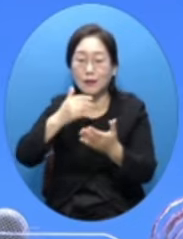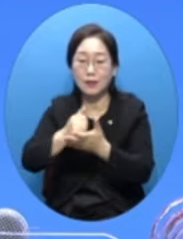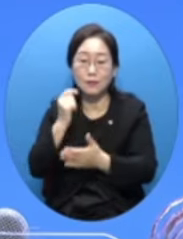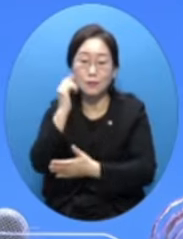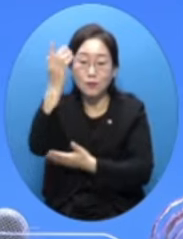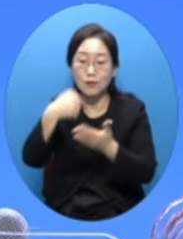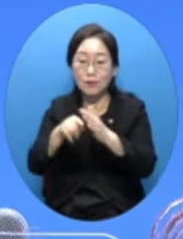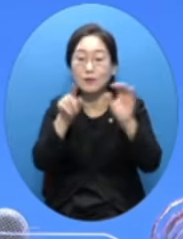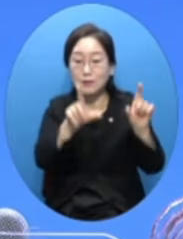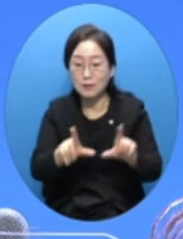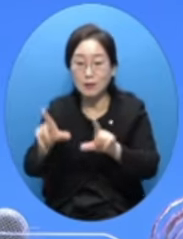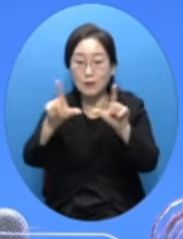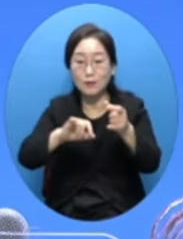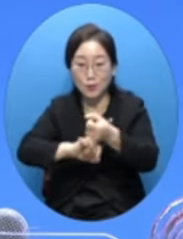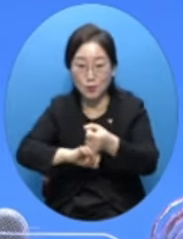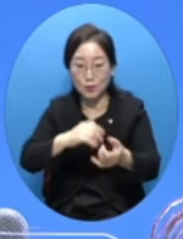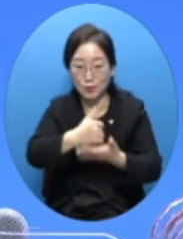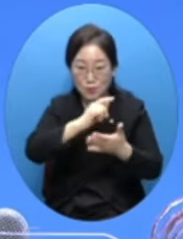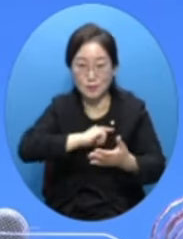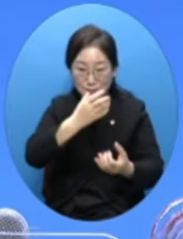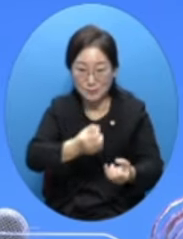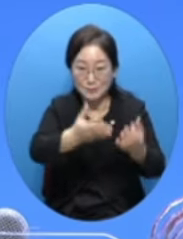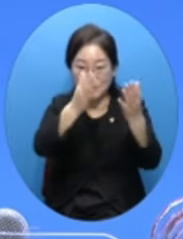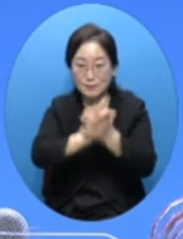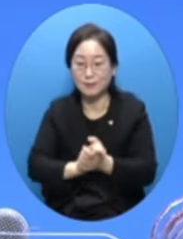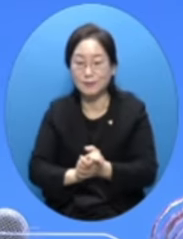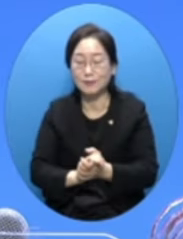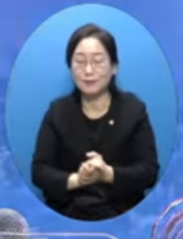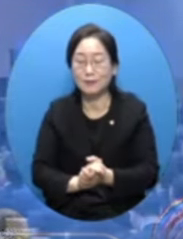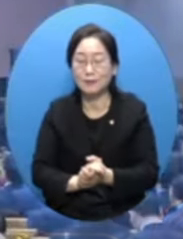살아가는 여러분 모두가 되시기를 주님의 이름으로 축원합니다.